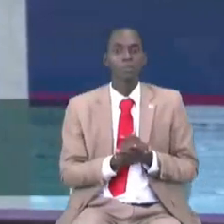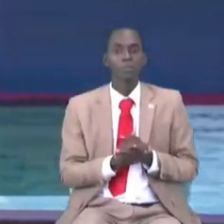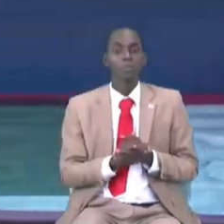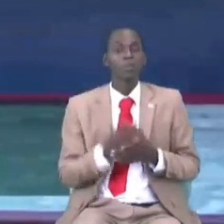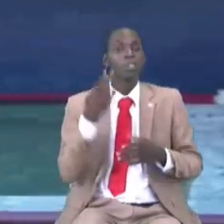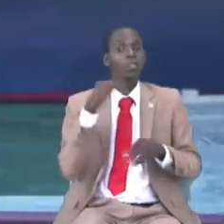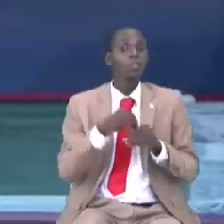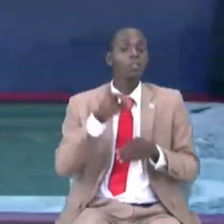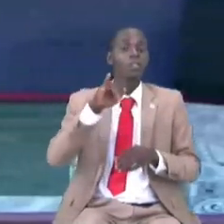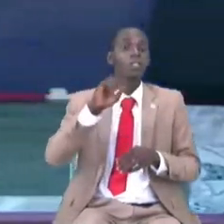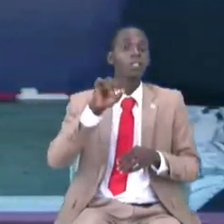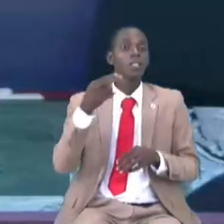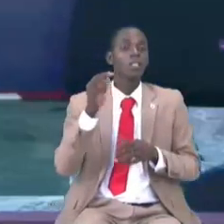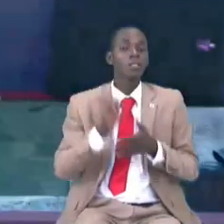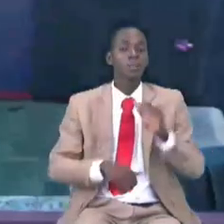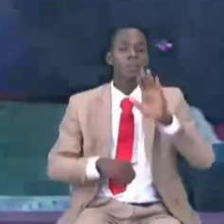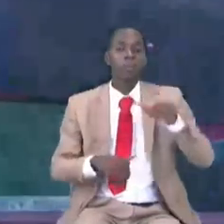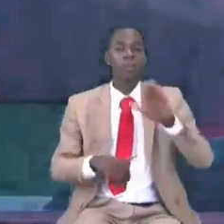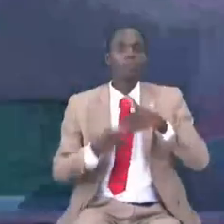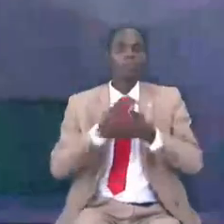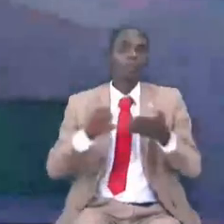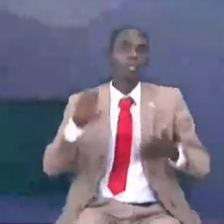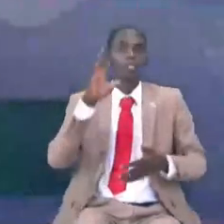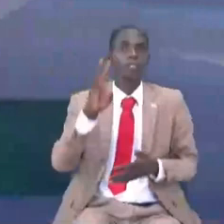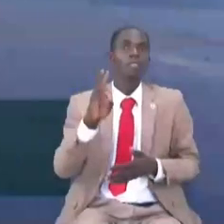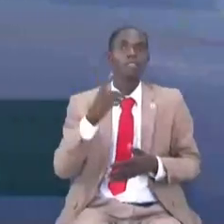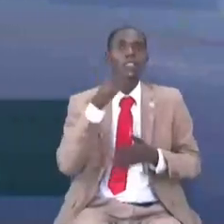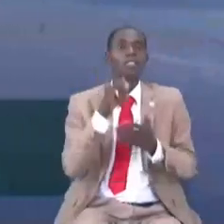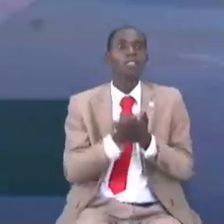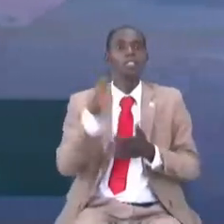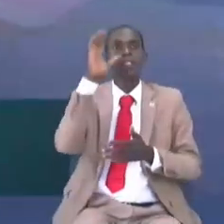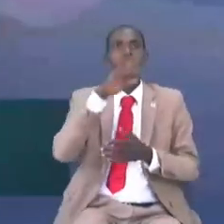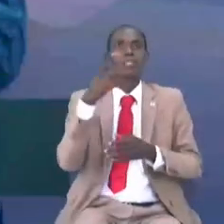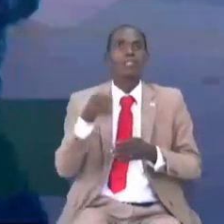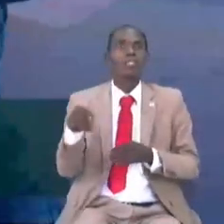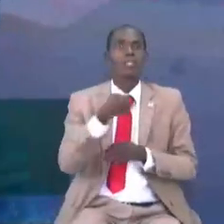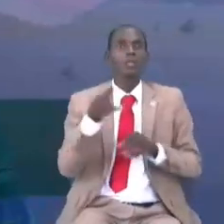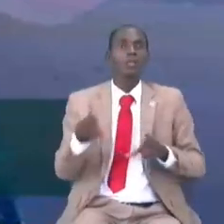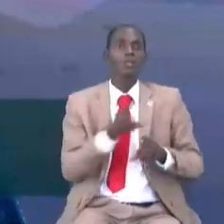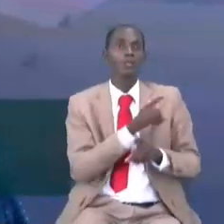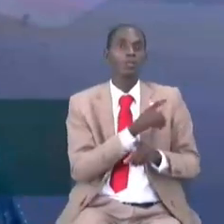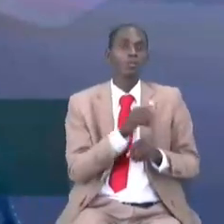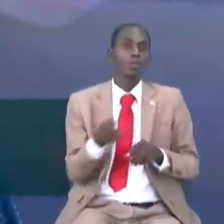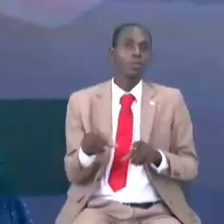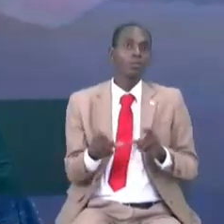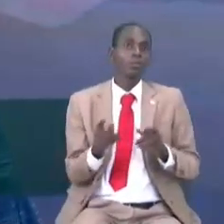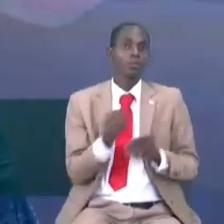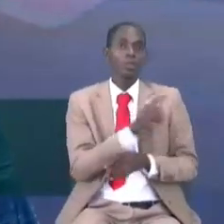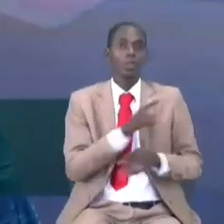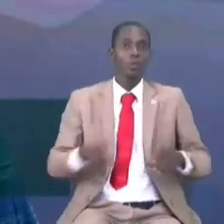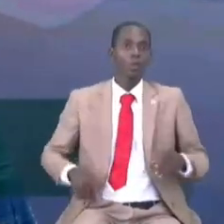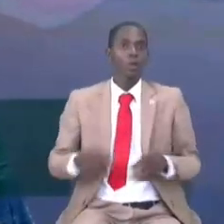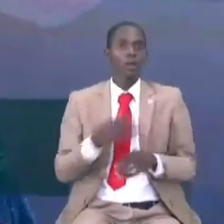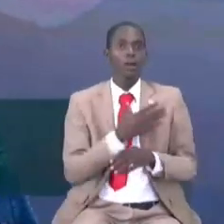6, cherchez l'Éternel pendant qu'il se trouve. Ninive avait compris cela, le roi avait compris cela.